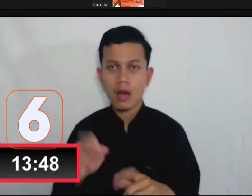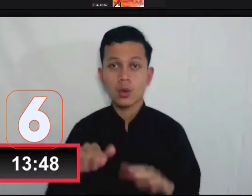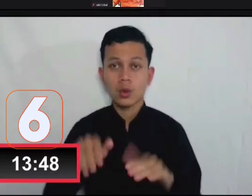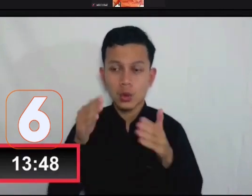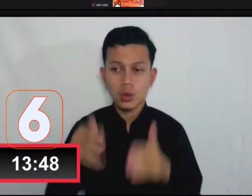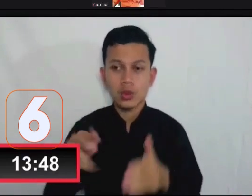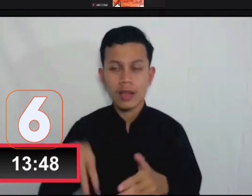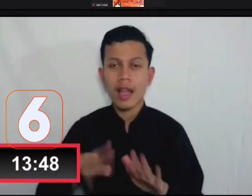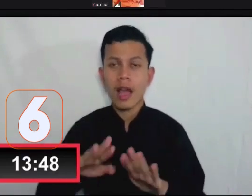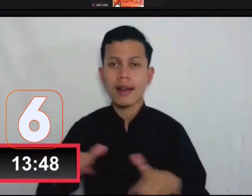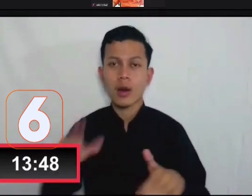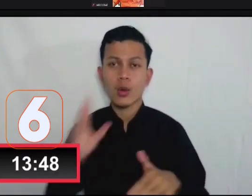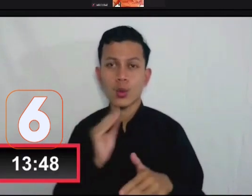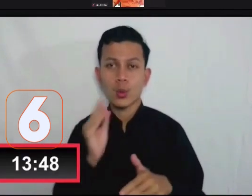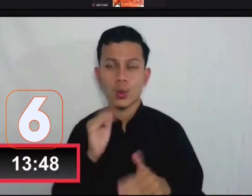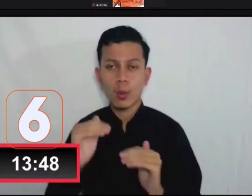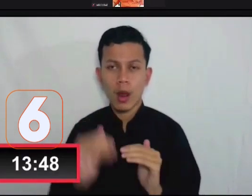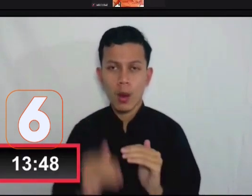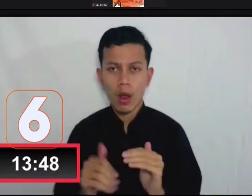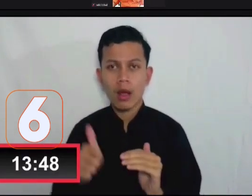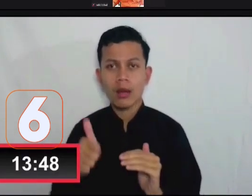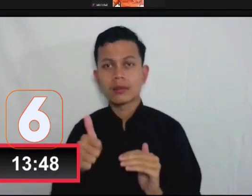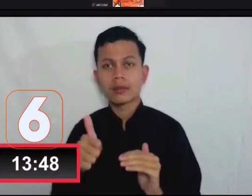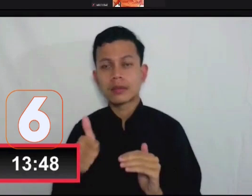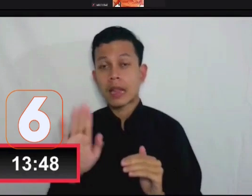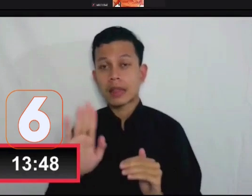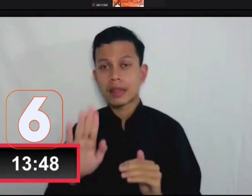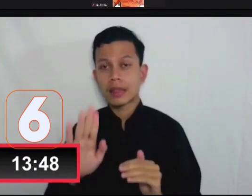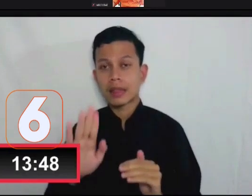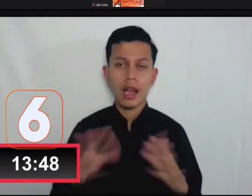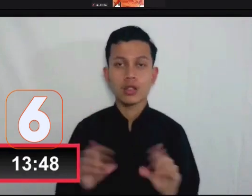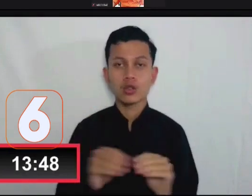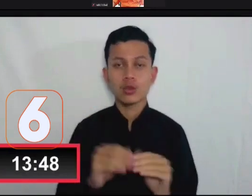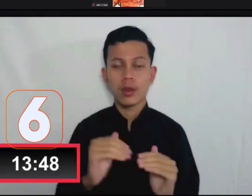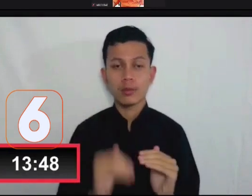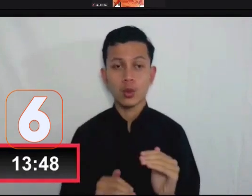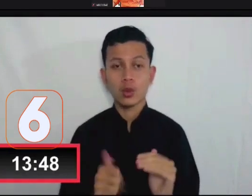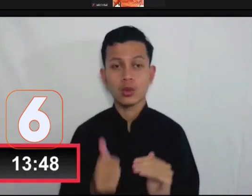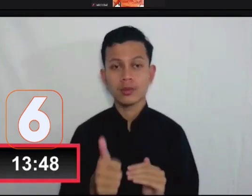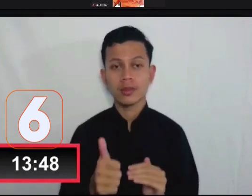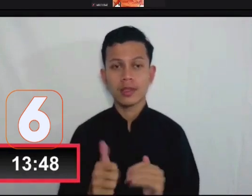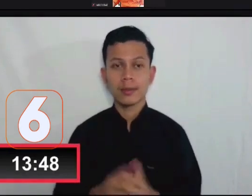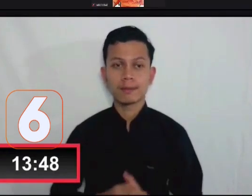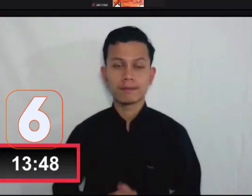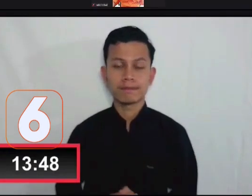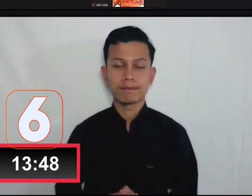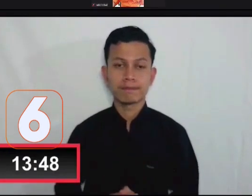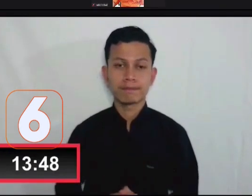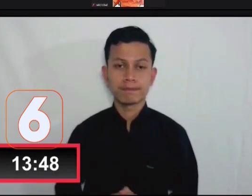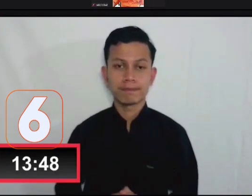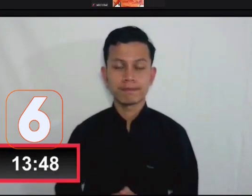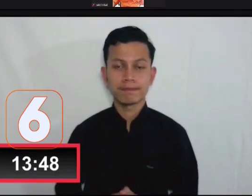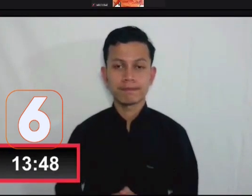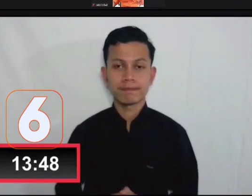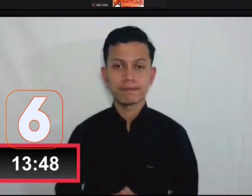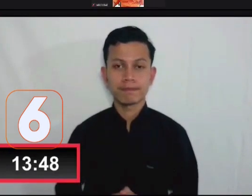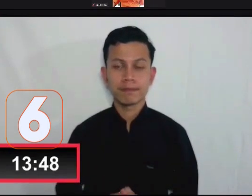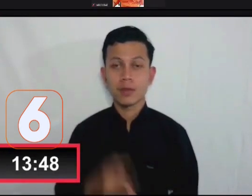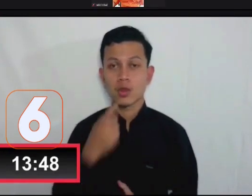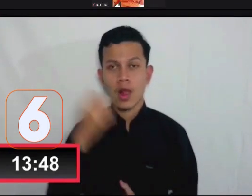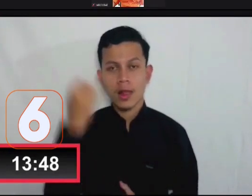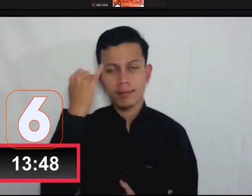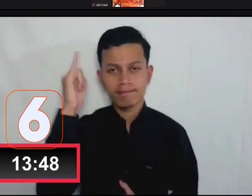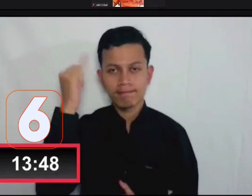dibawah umur agar dapat mengurangi potensi terjadinya kecelakaan lalu lintas berkaitan dengan berbagai inovasi yang telah dilakukan